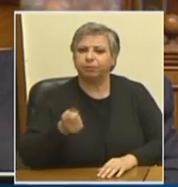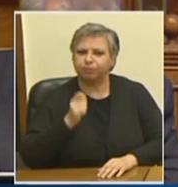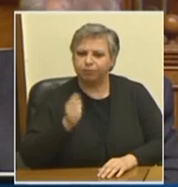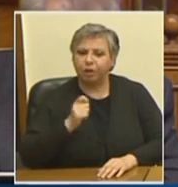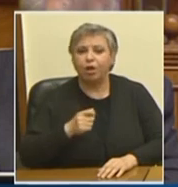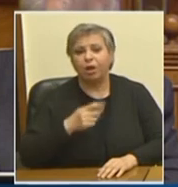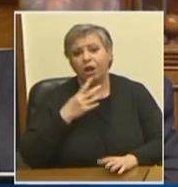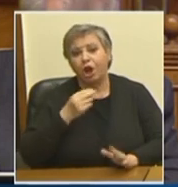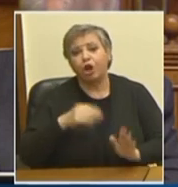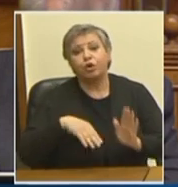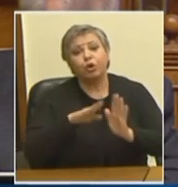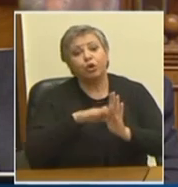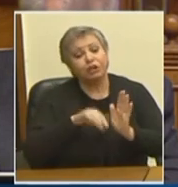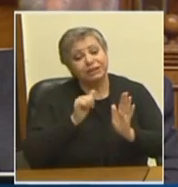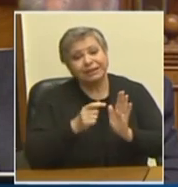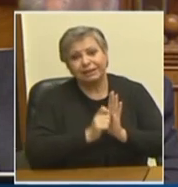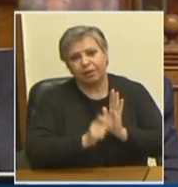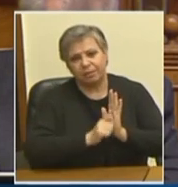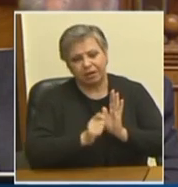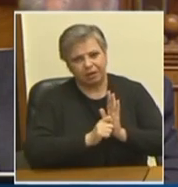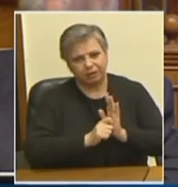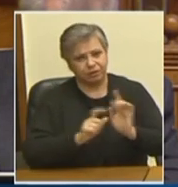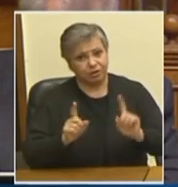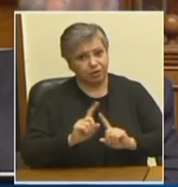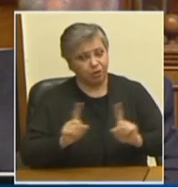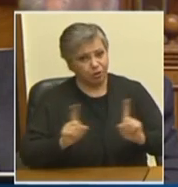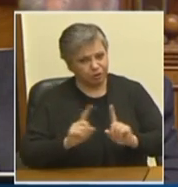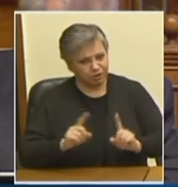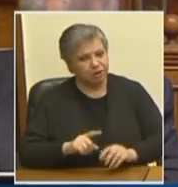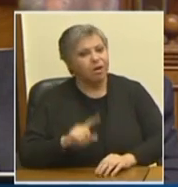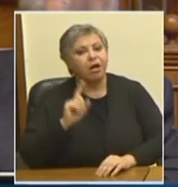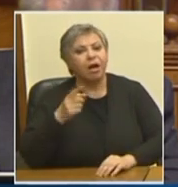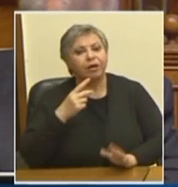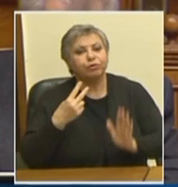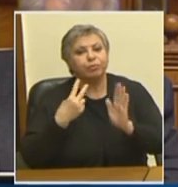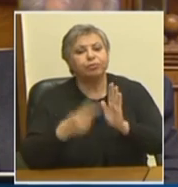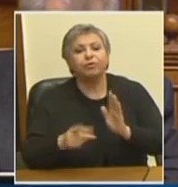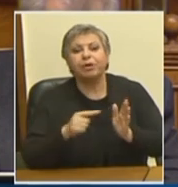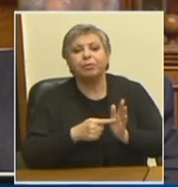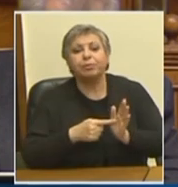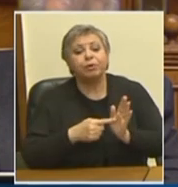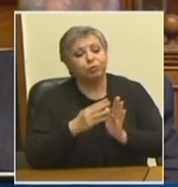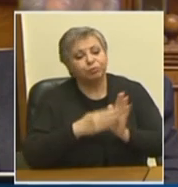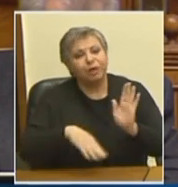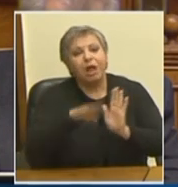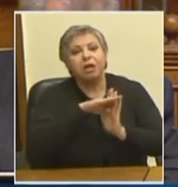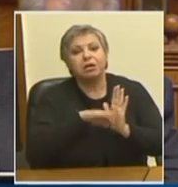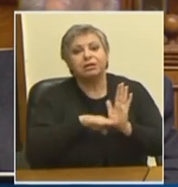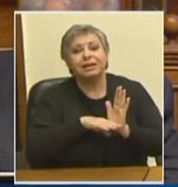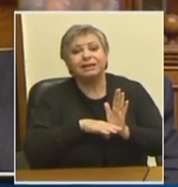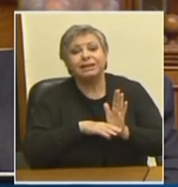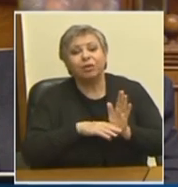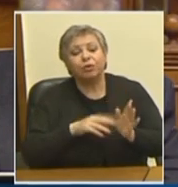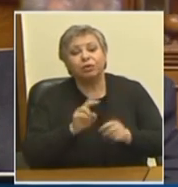Σύνταγμα, αλλά επειδή αυτό προβλέπει ο καταστατικός χάρτης της Εκκλησίας